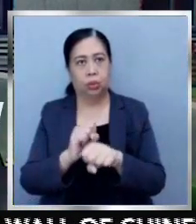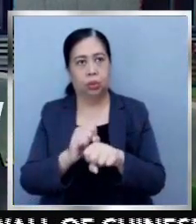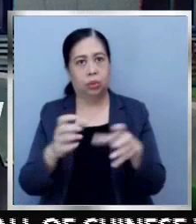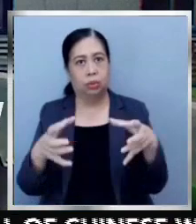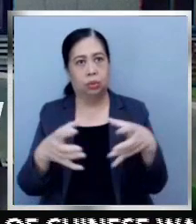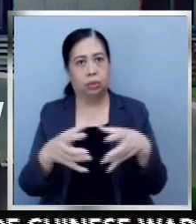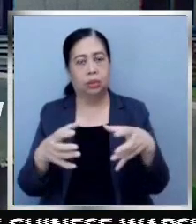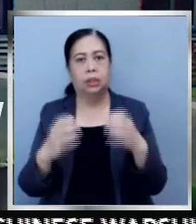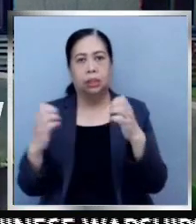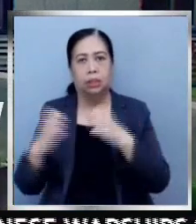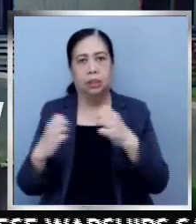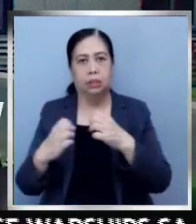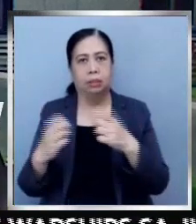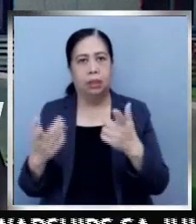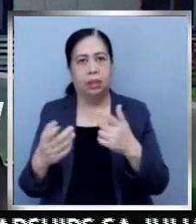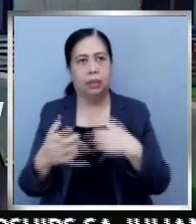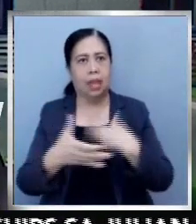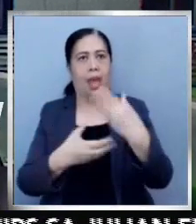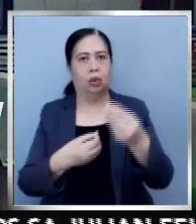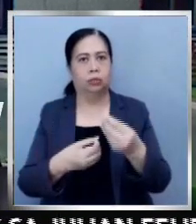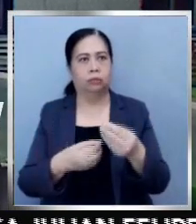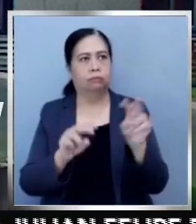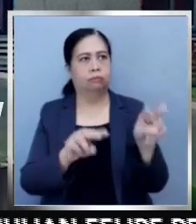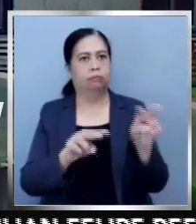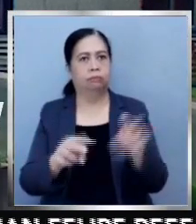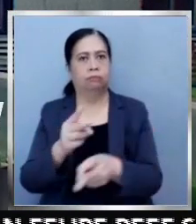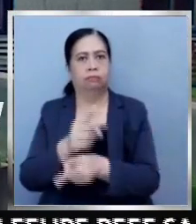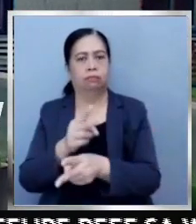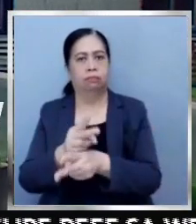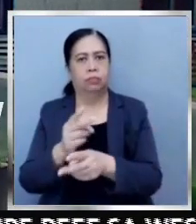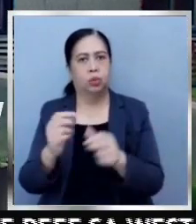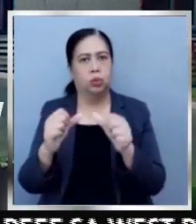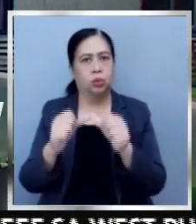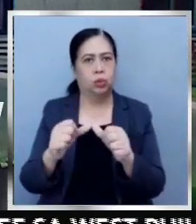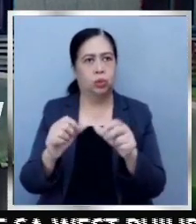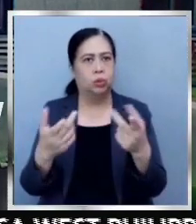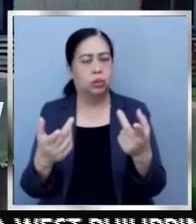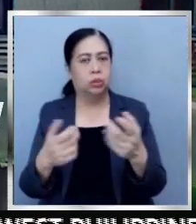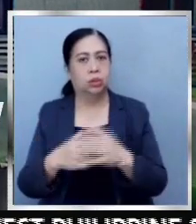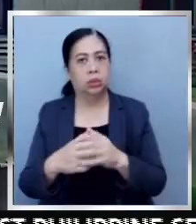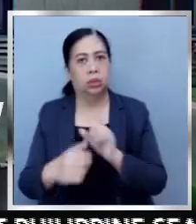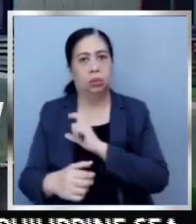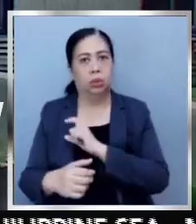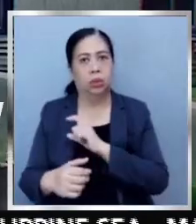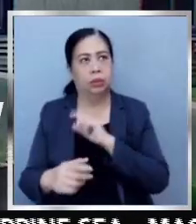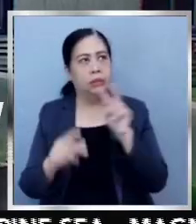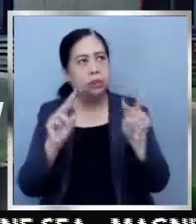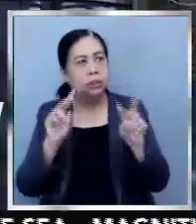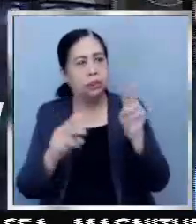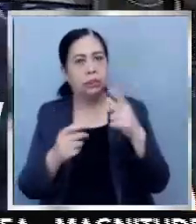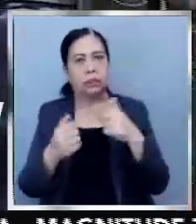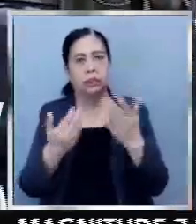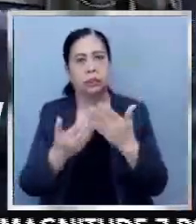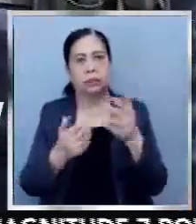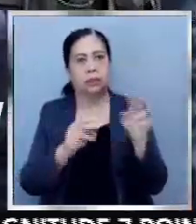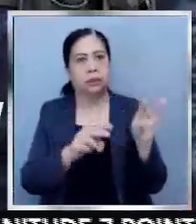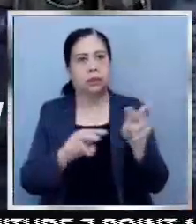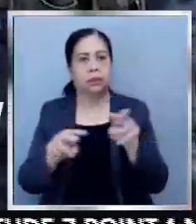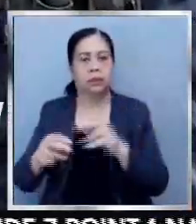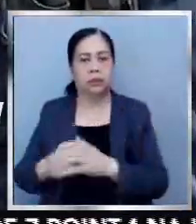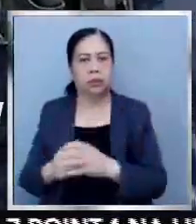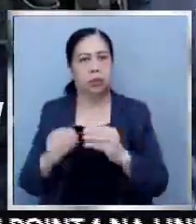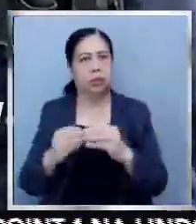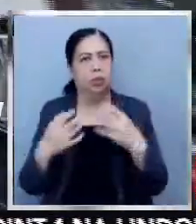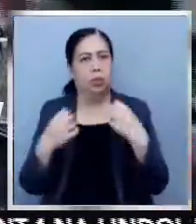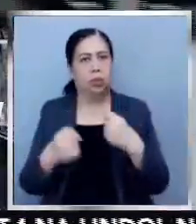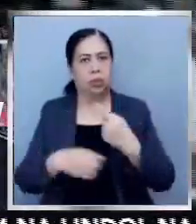expected po natin na lalabas po para po masustain po natin yung police visibility and police presence natin. Mas pinalakas ang mga